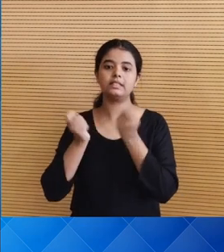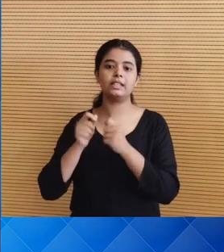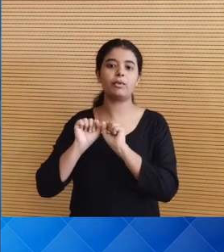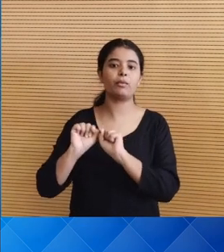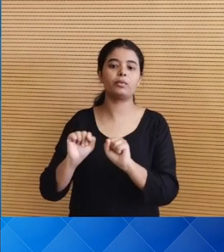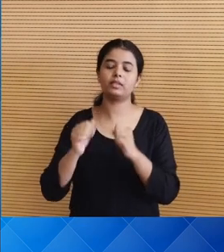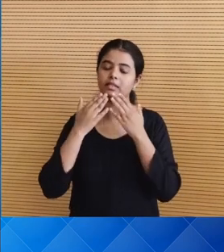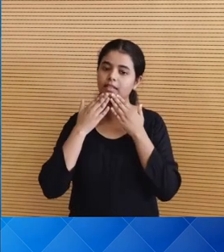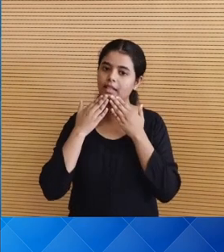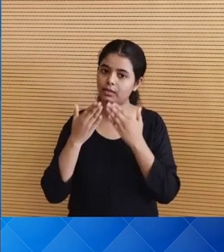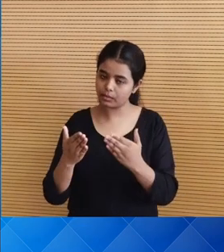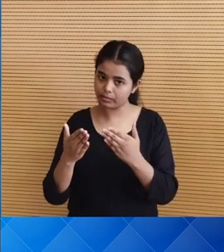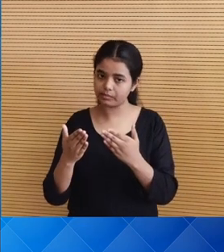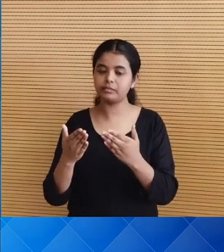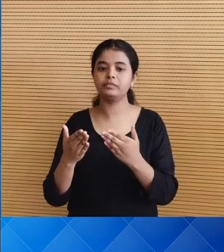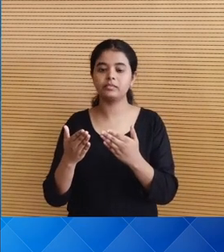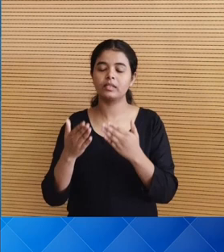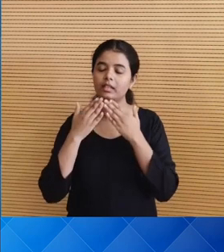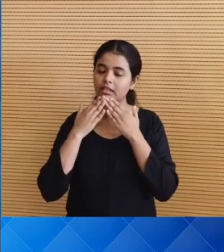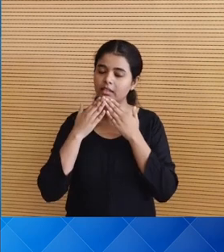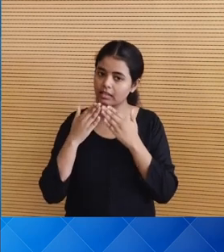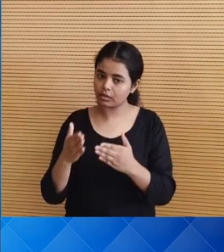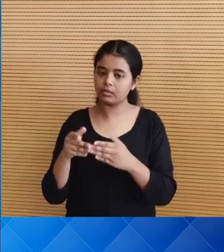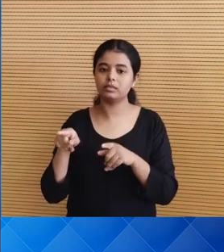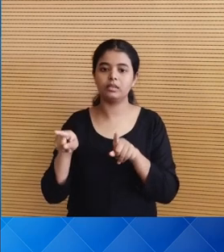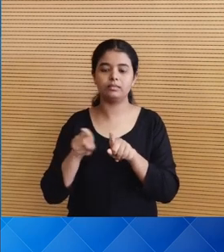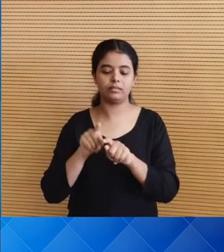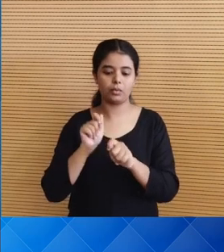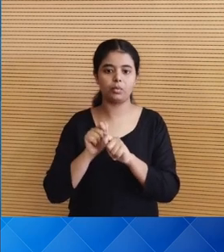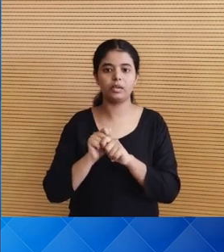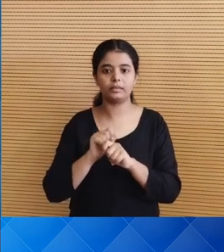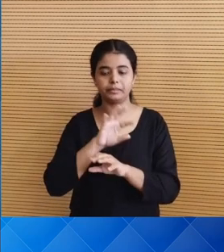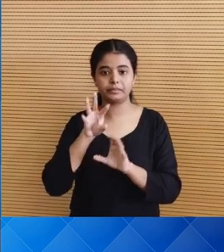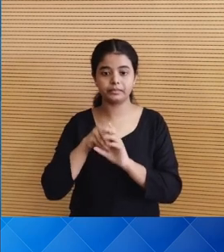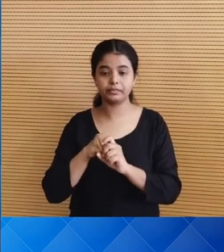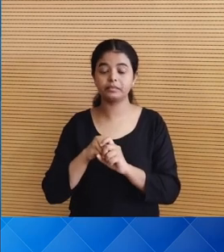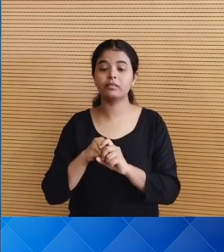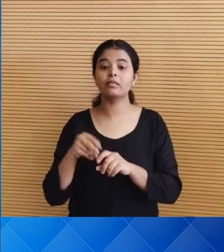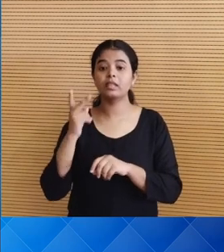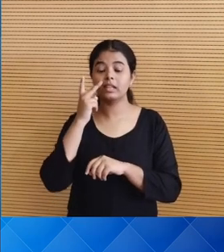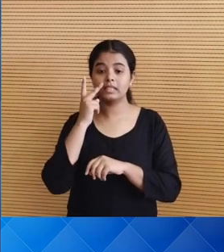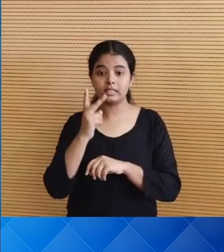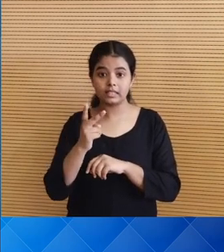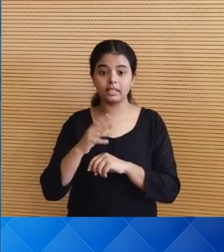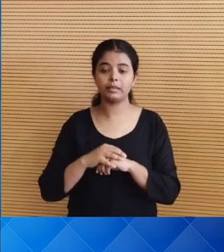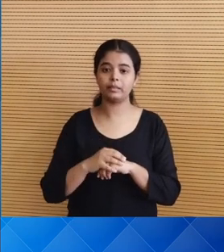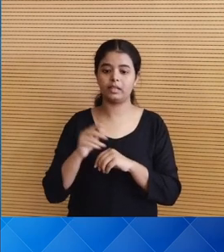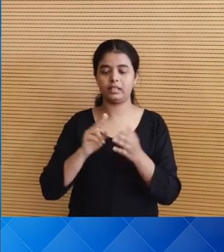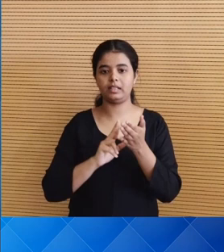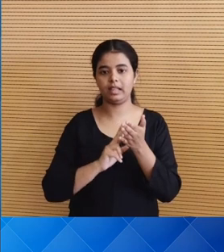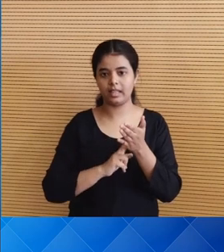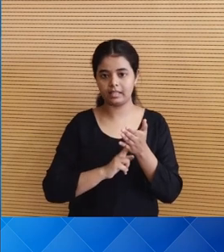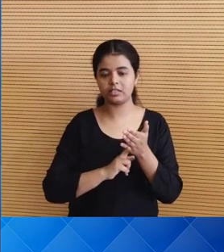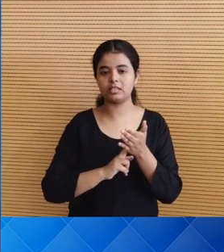चलते हैं. वेलकम डॉक्टर सकलानी जी. हमारे पास सामने फर्स्ट रो पे मेंबर्स ऑफ द स्टीयरिंग कमेटी, जो नेशनल स्टीयरिंग कमेटी